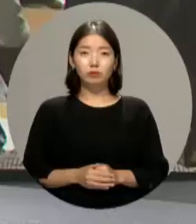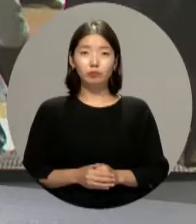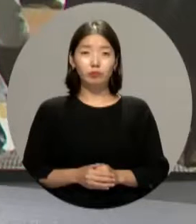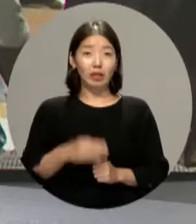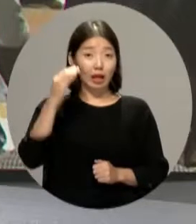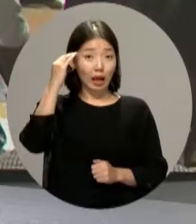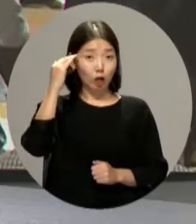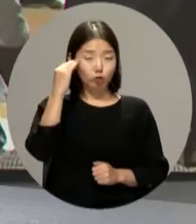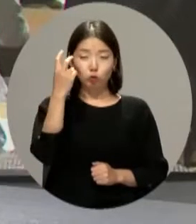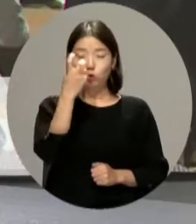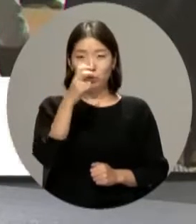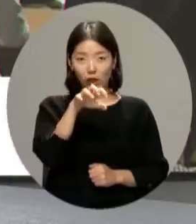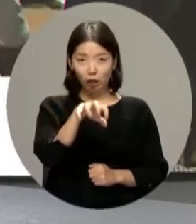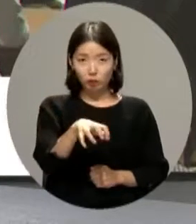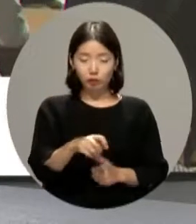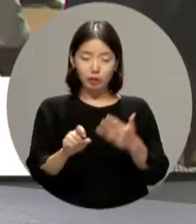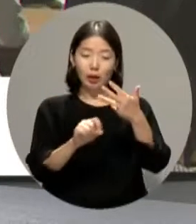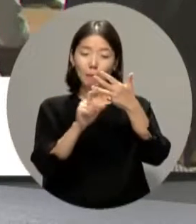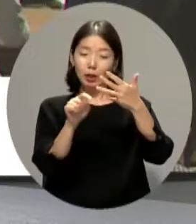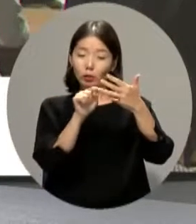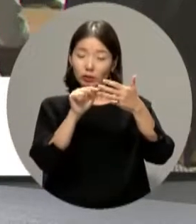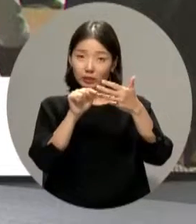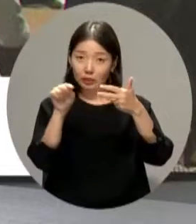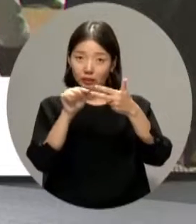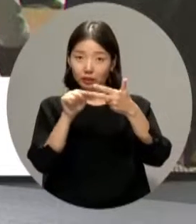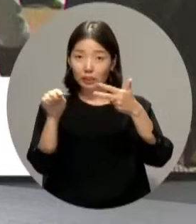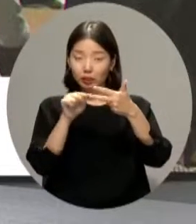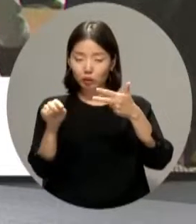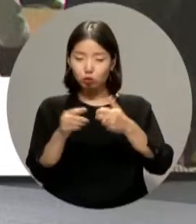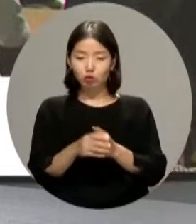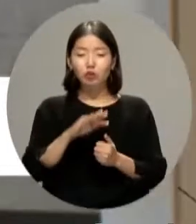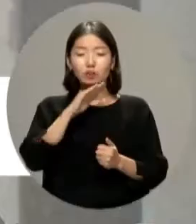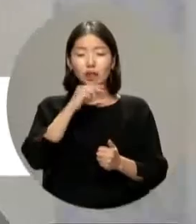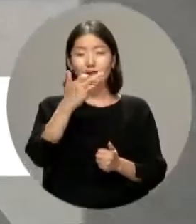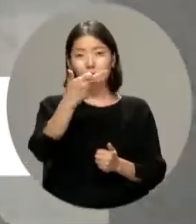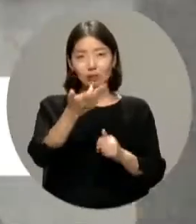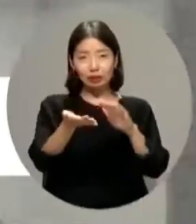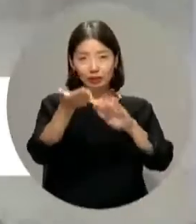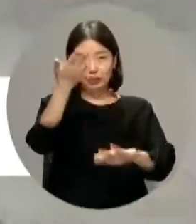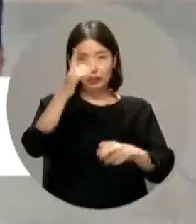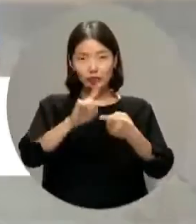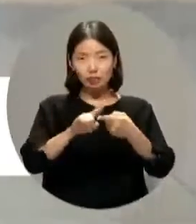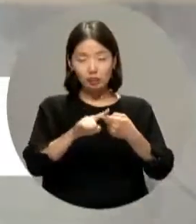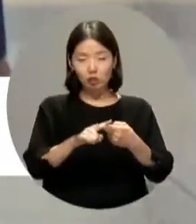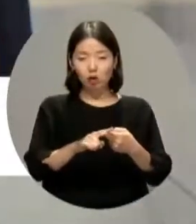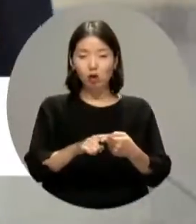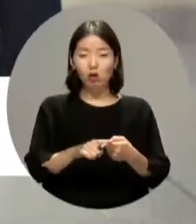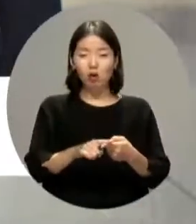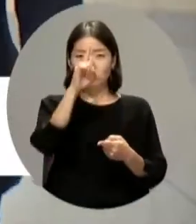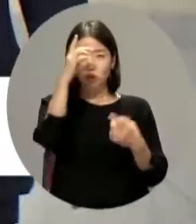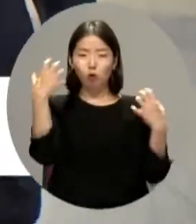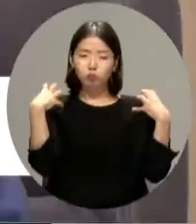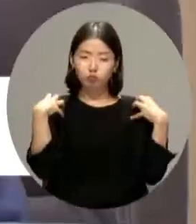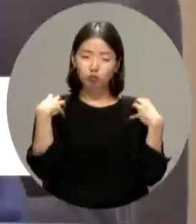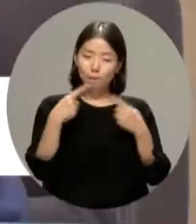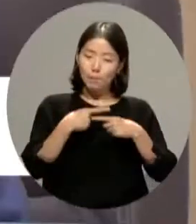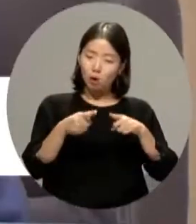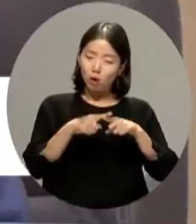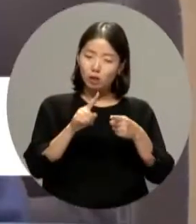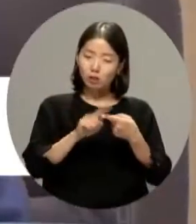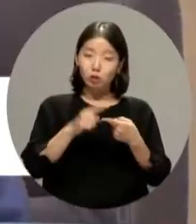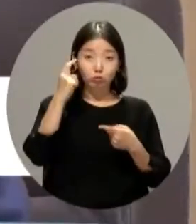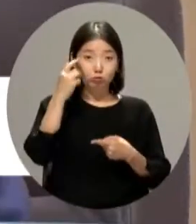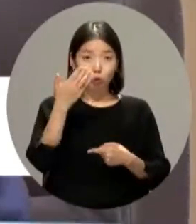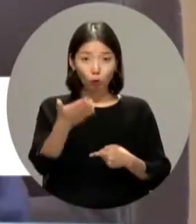한국 갤럽이 8월 셋째주 전국 만 18세 이상 천명 의 대상으로 윤석열 정부 의 정책 평가 를 물은